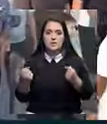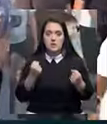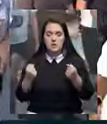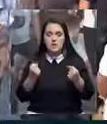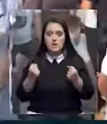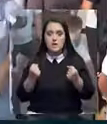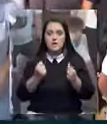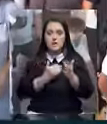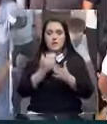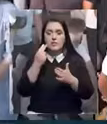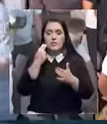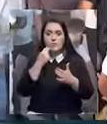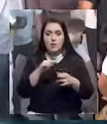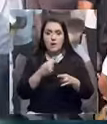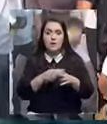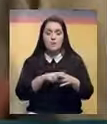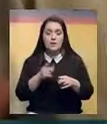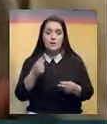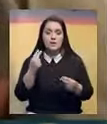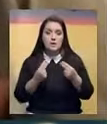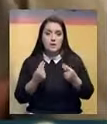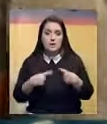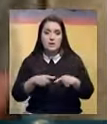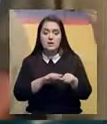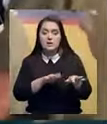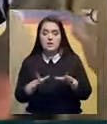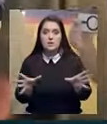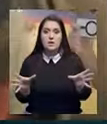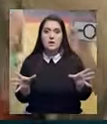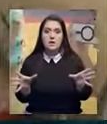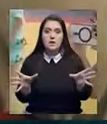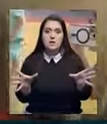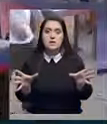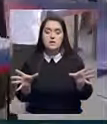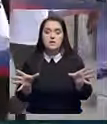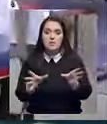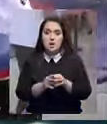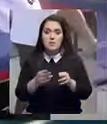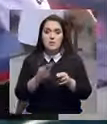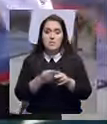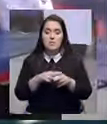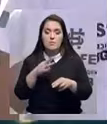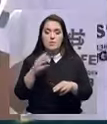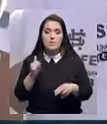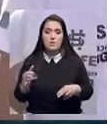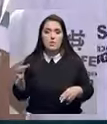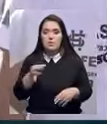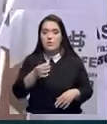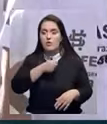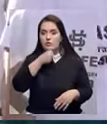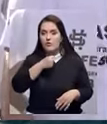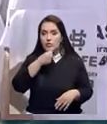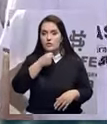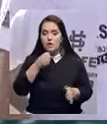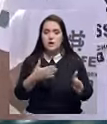уровне. Соревнования по национальным спортивным играм организовали совместно с Федерацией дзюдо и единоборств Мангыстауской области. Возраст